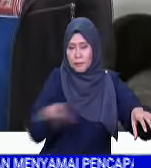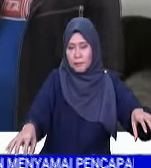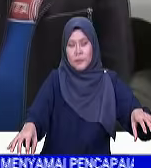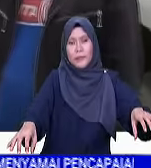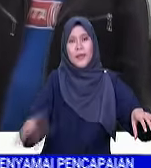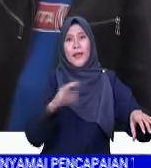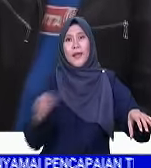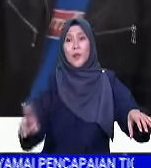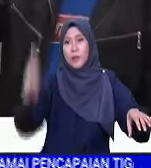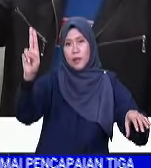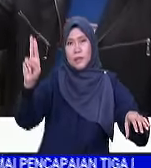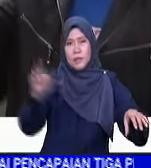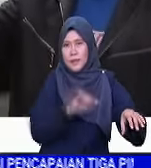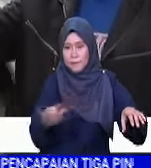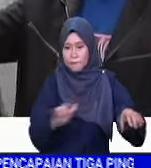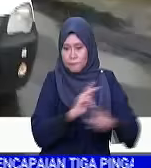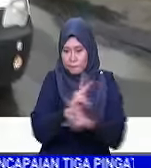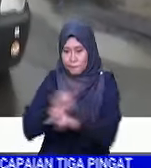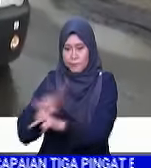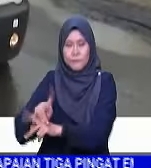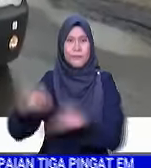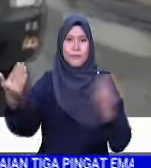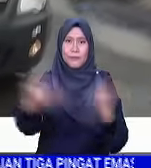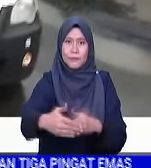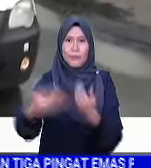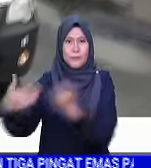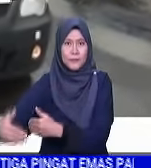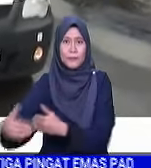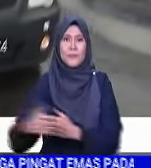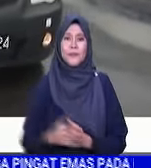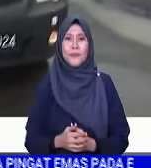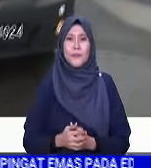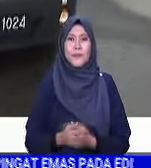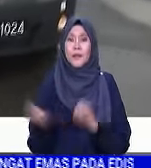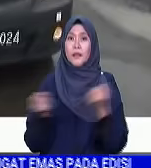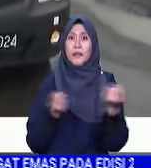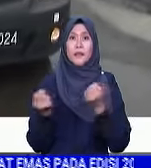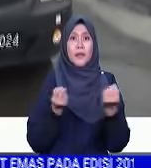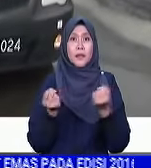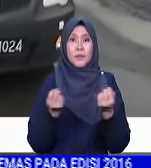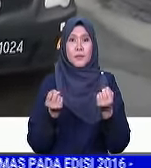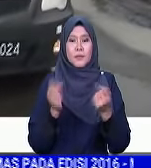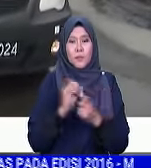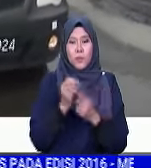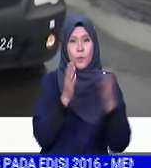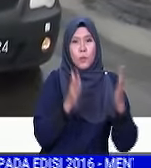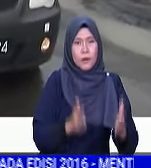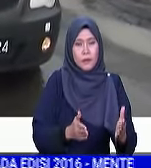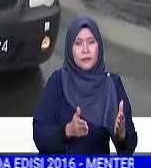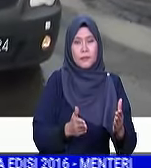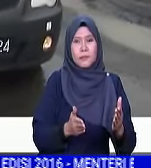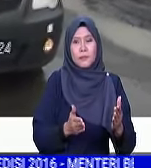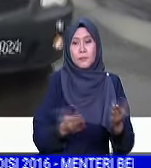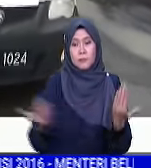ke pantai barat utara. Di mana setiap kenderaan dan juga setiap orang yang melalui